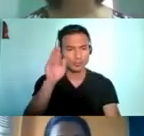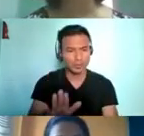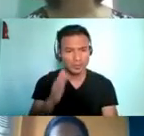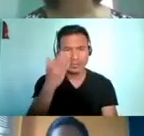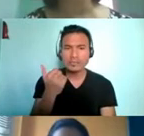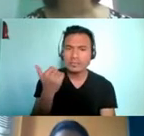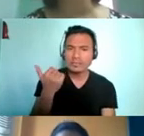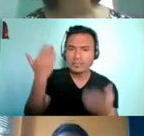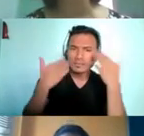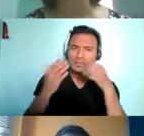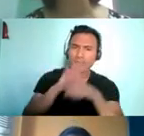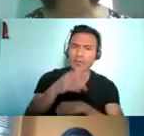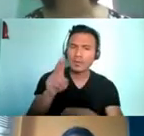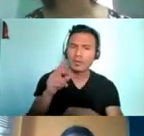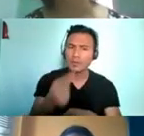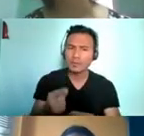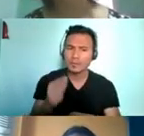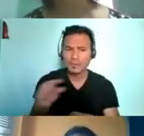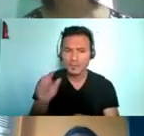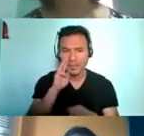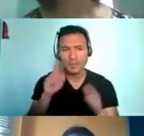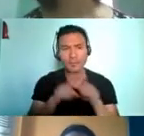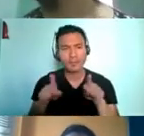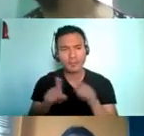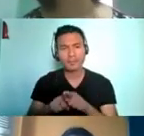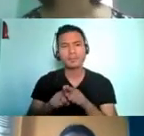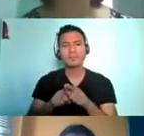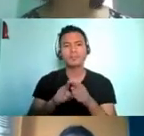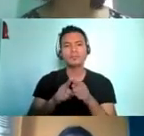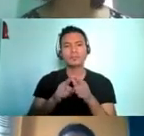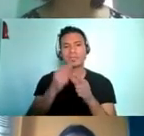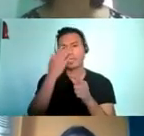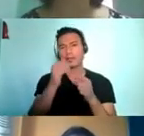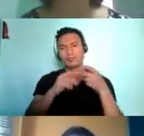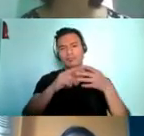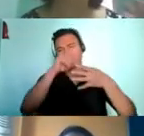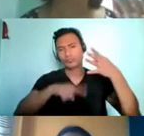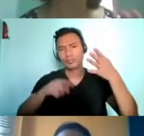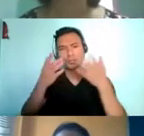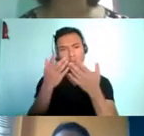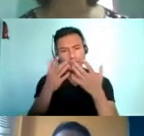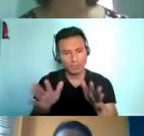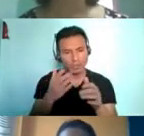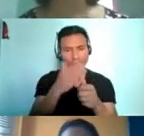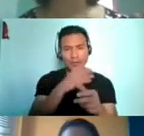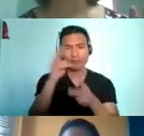हिंसा बढिरहेको छ भन्ने कुराहरू गर्दाखेरि माथिका कारणहरू त अवश्य हो, मैले अघि जुन